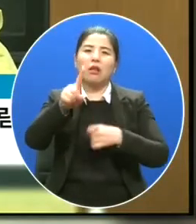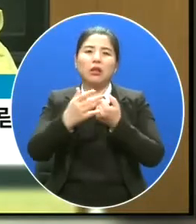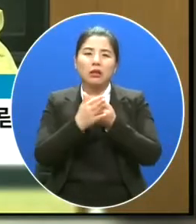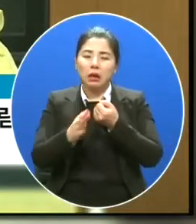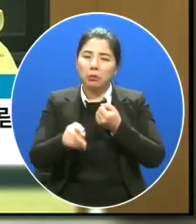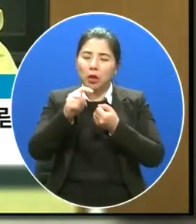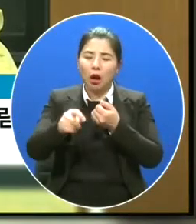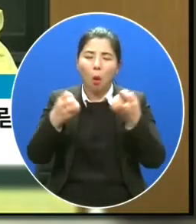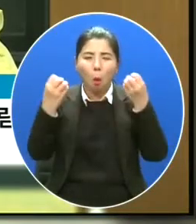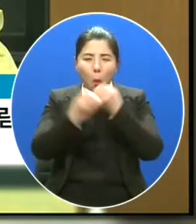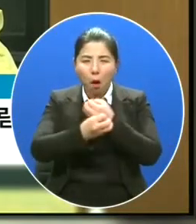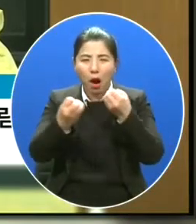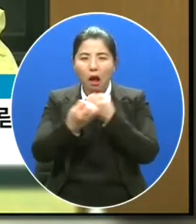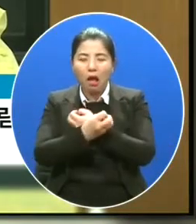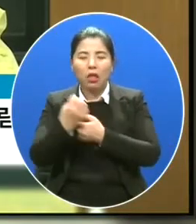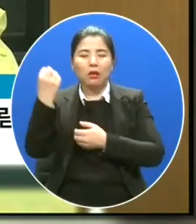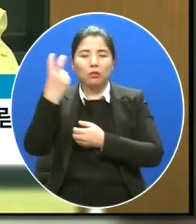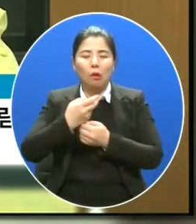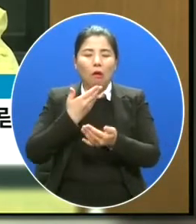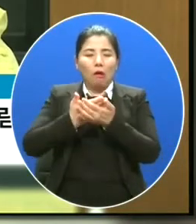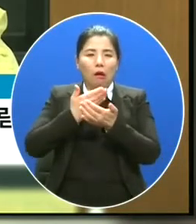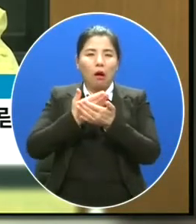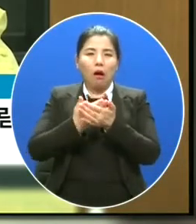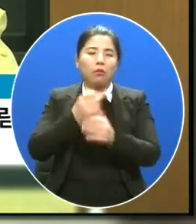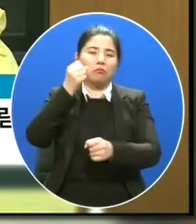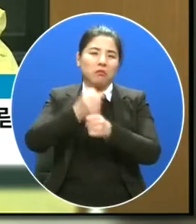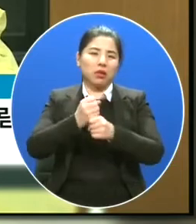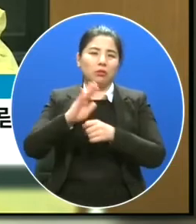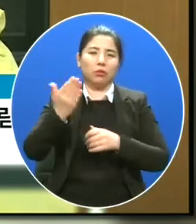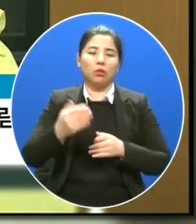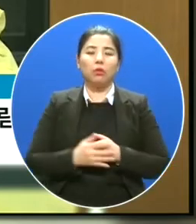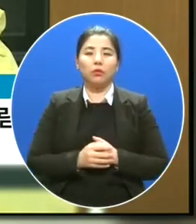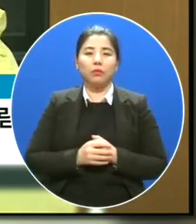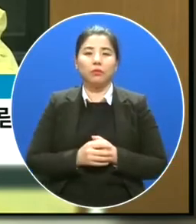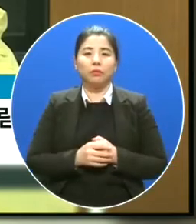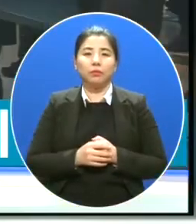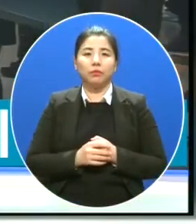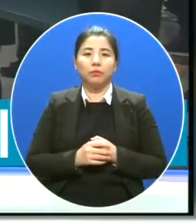때문에 불필요한 오해나 과도한 불안감을 초래하는 것입니다.